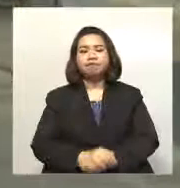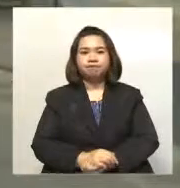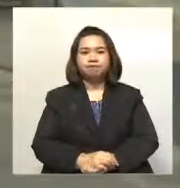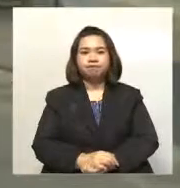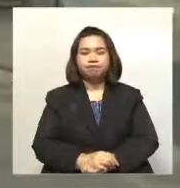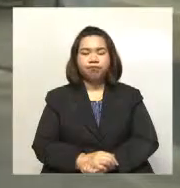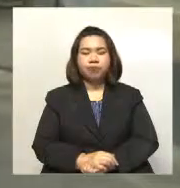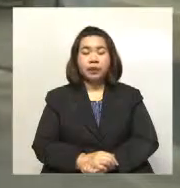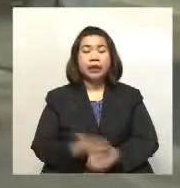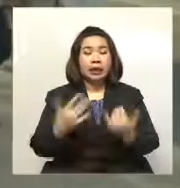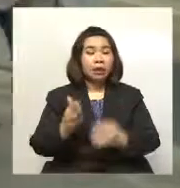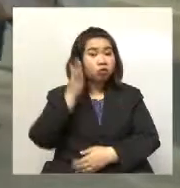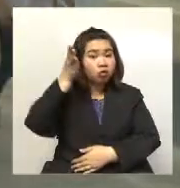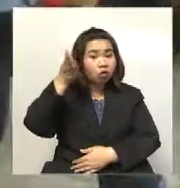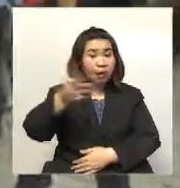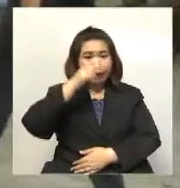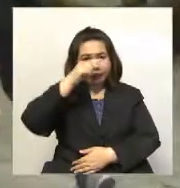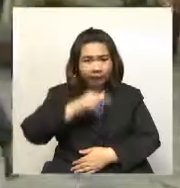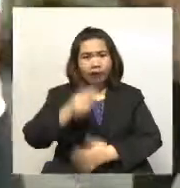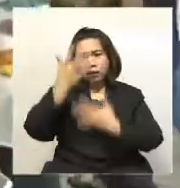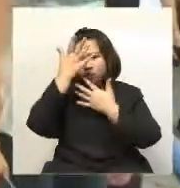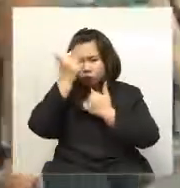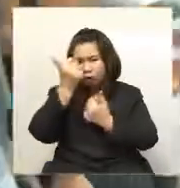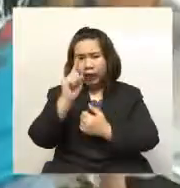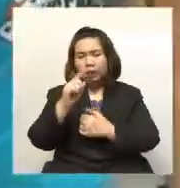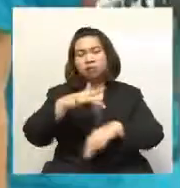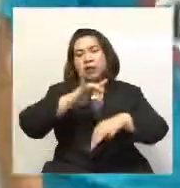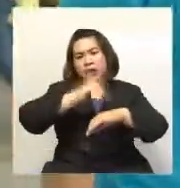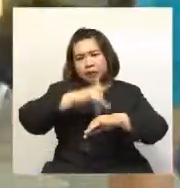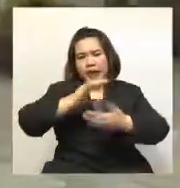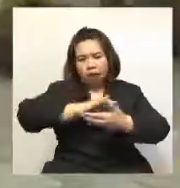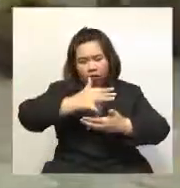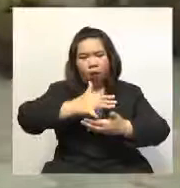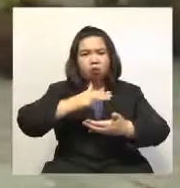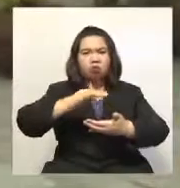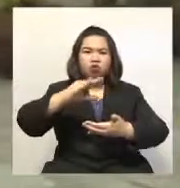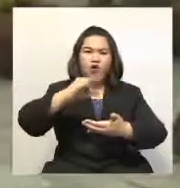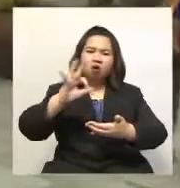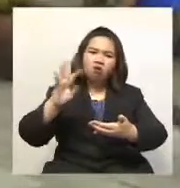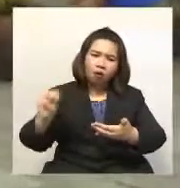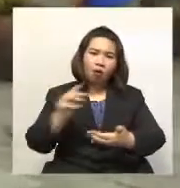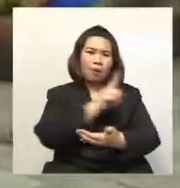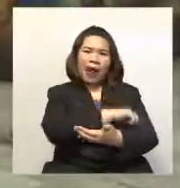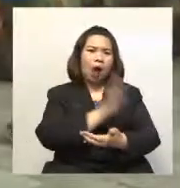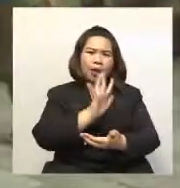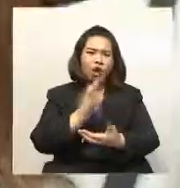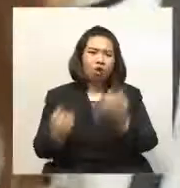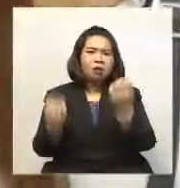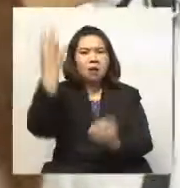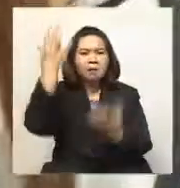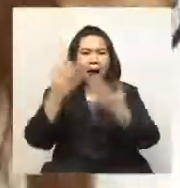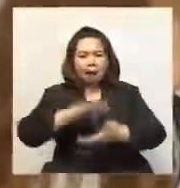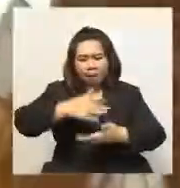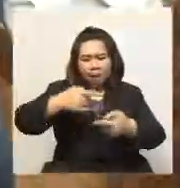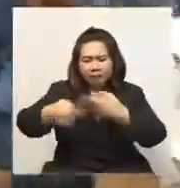และต่อจากนี้ค่ะประเทศไทยก็จะเน้นการท่องเที่ยวที่ใส่ใจธรรมชาติด้วยการงดโฟมงดพลาสติกในพื้นที่อุทยานนะคะแล้วก็มั่นใ